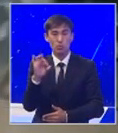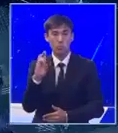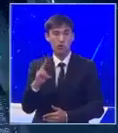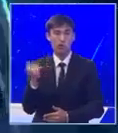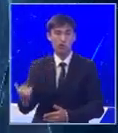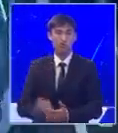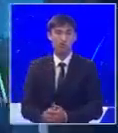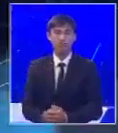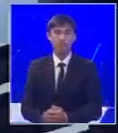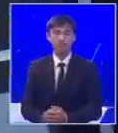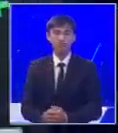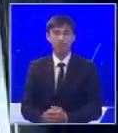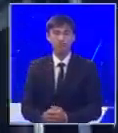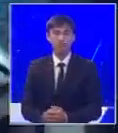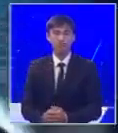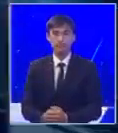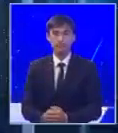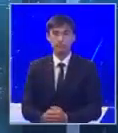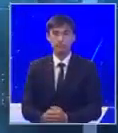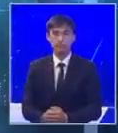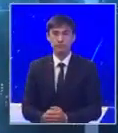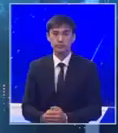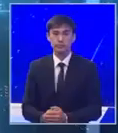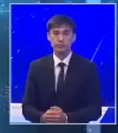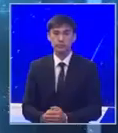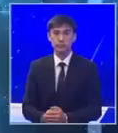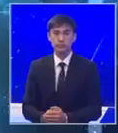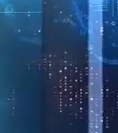кульнева тимергалиева не компании жетысу